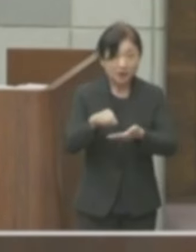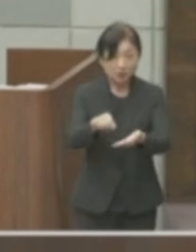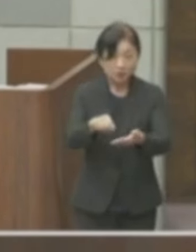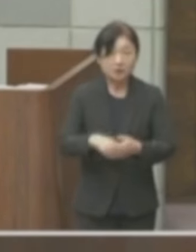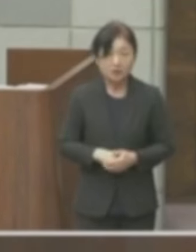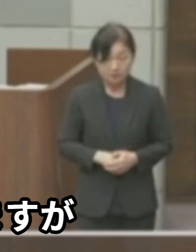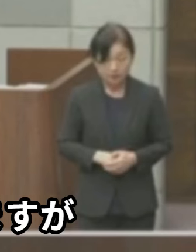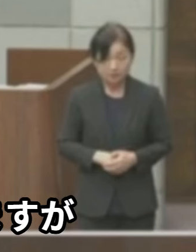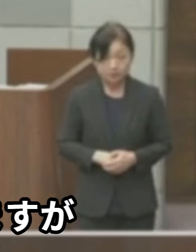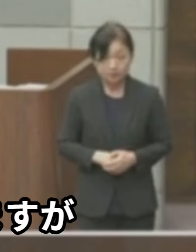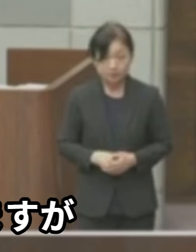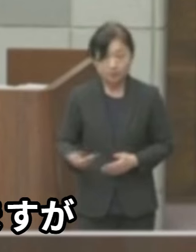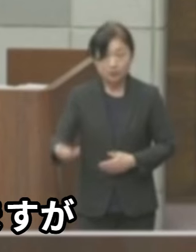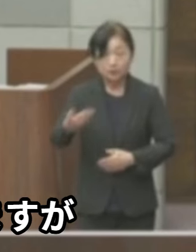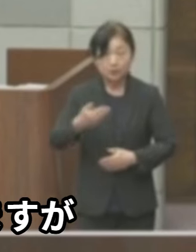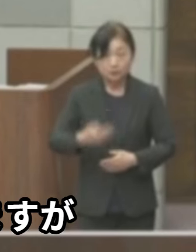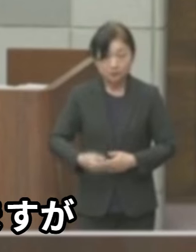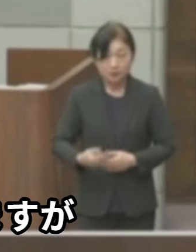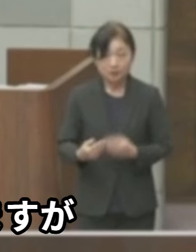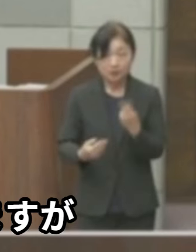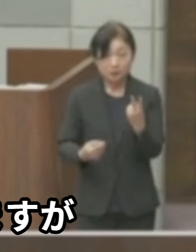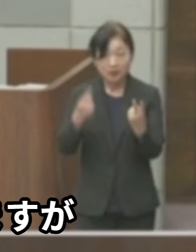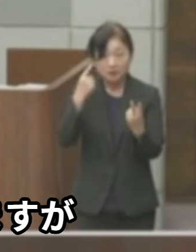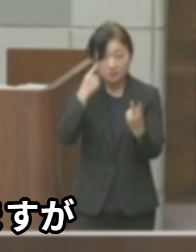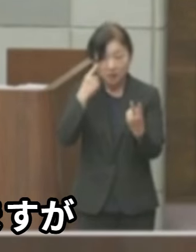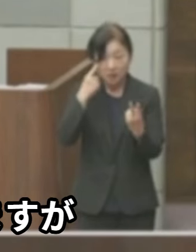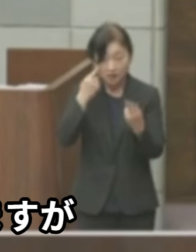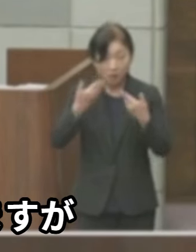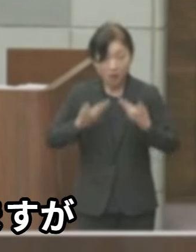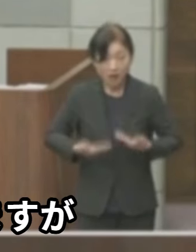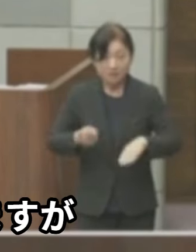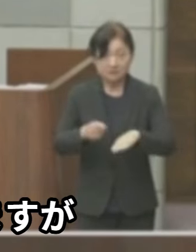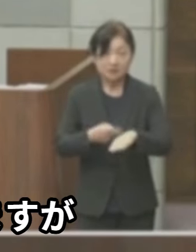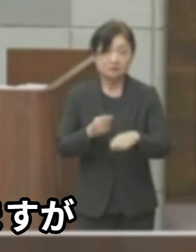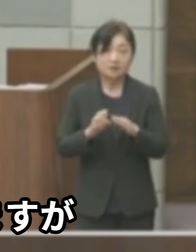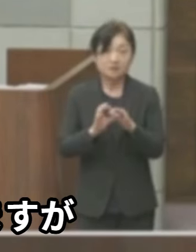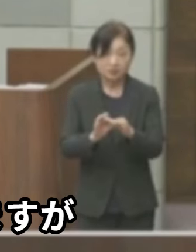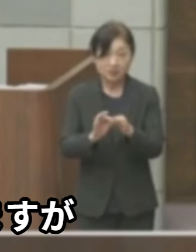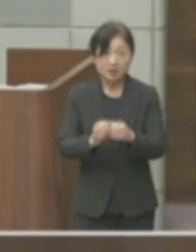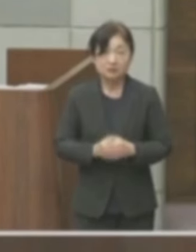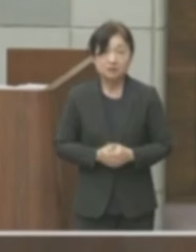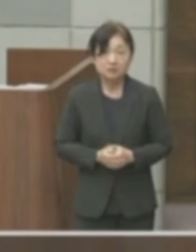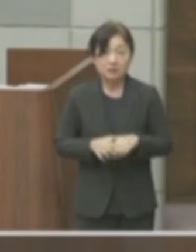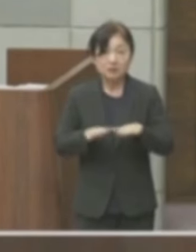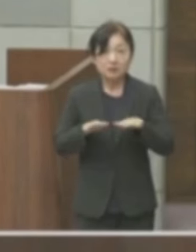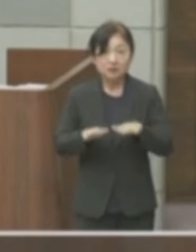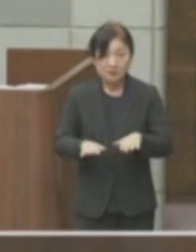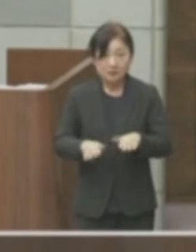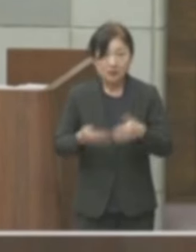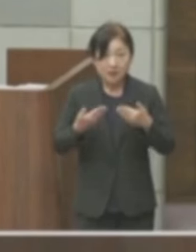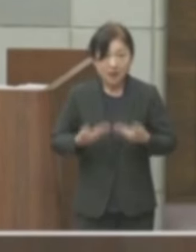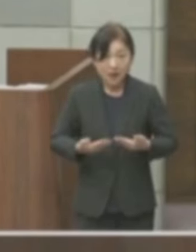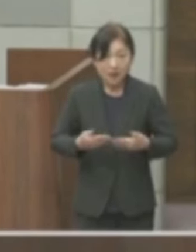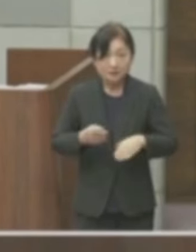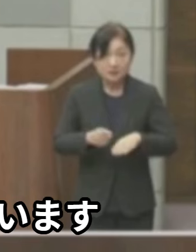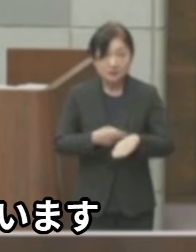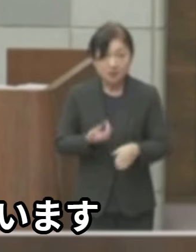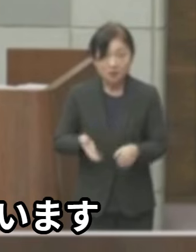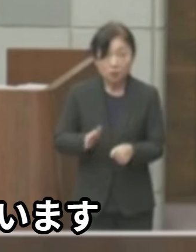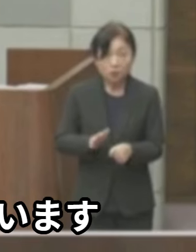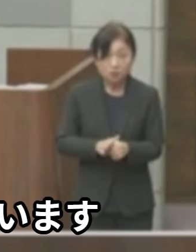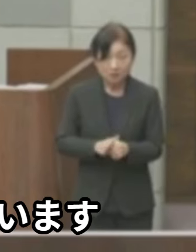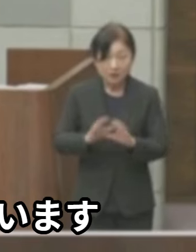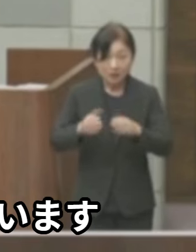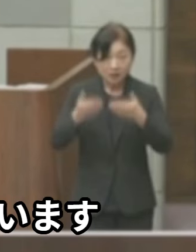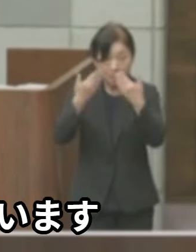。次に、2点目の安全性についてでございますが、現在、安全性を含めた万